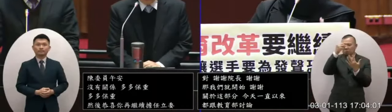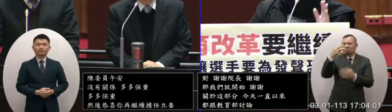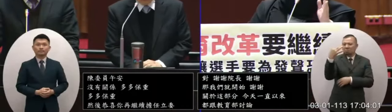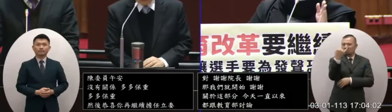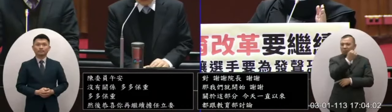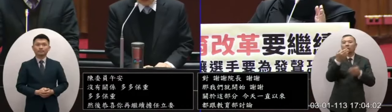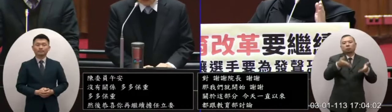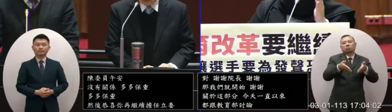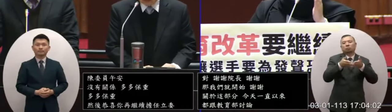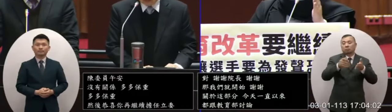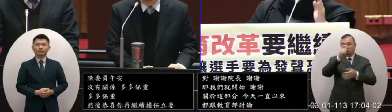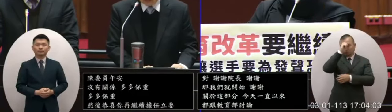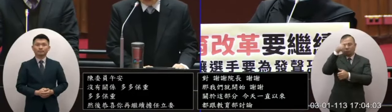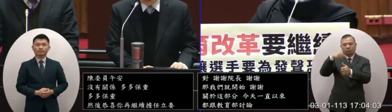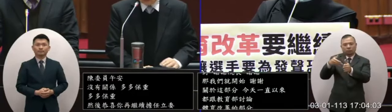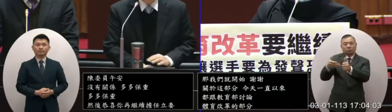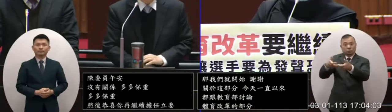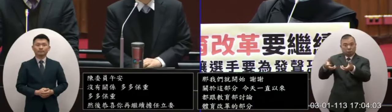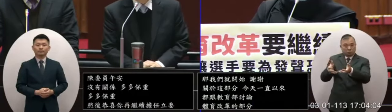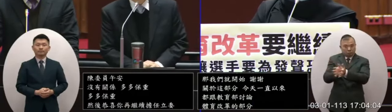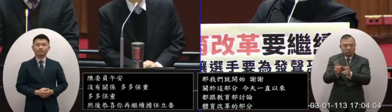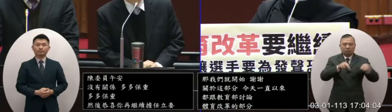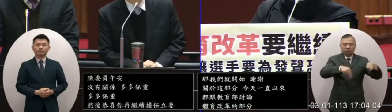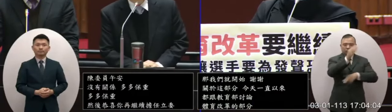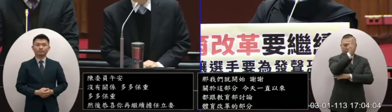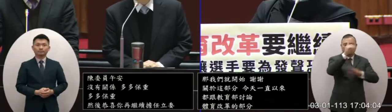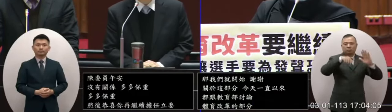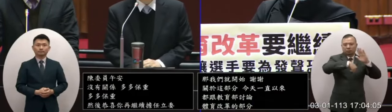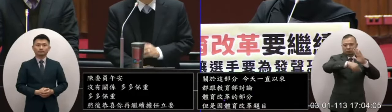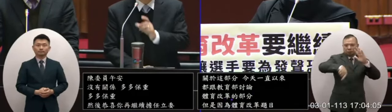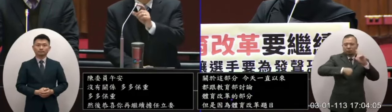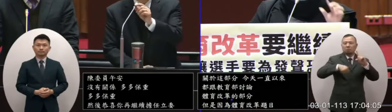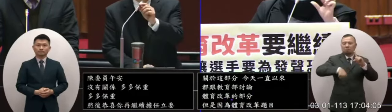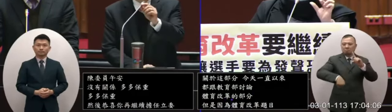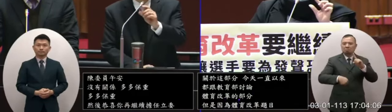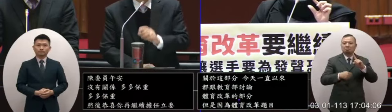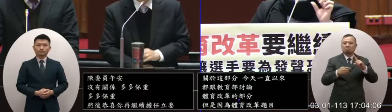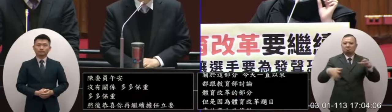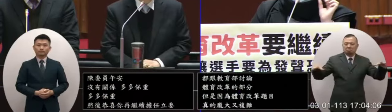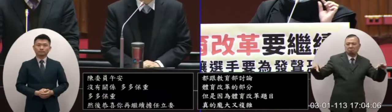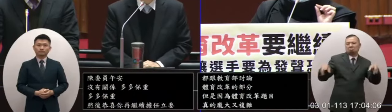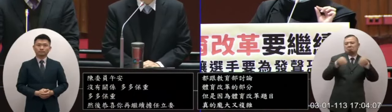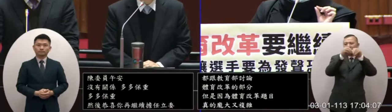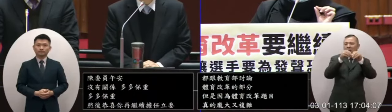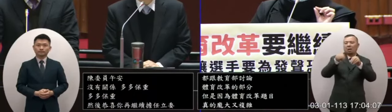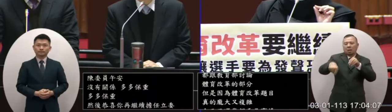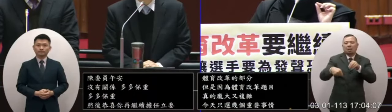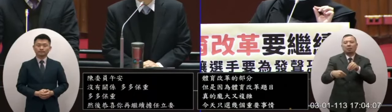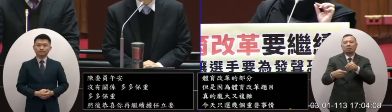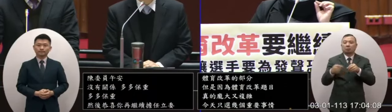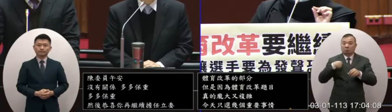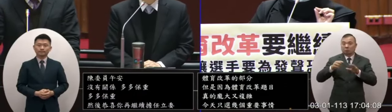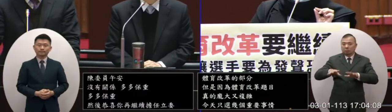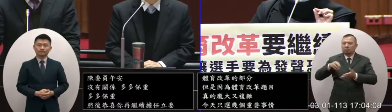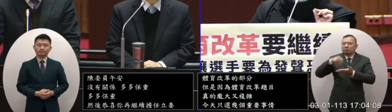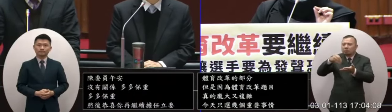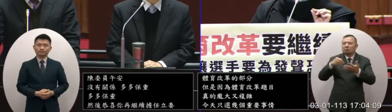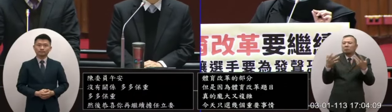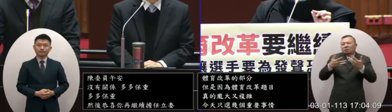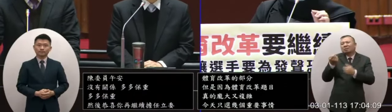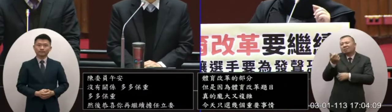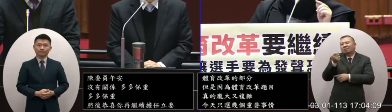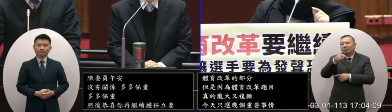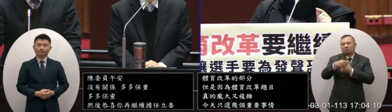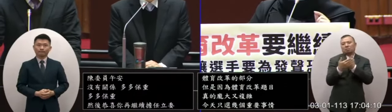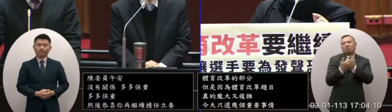希望教育部搭配行政院的高度来解决今天我们所说的一些小小的问题，但是非常有机会